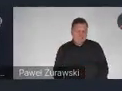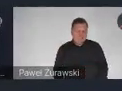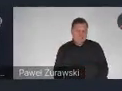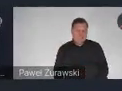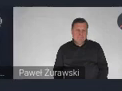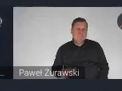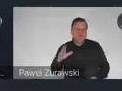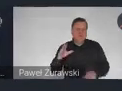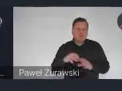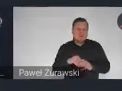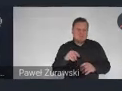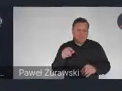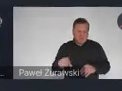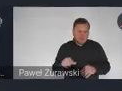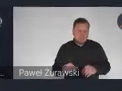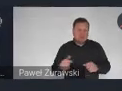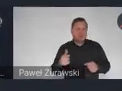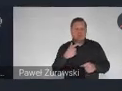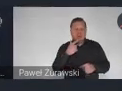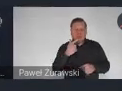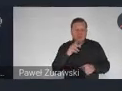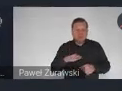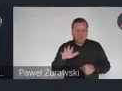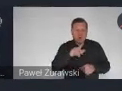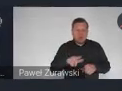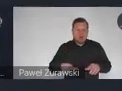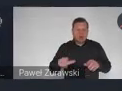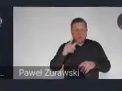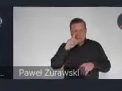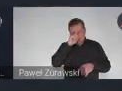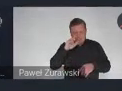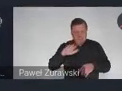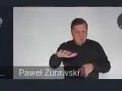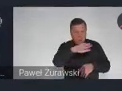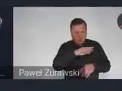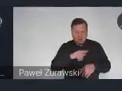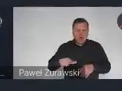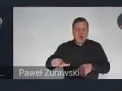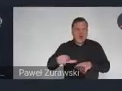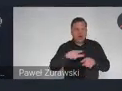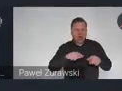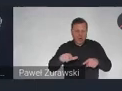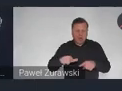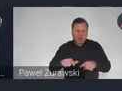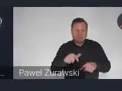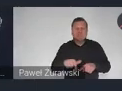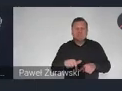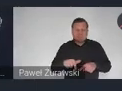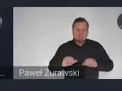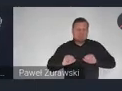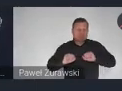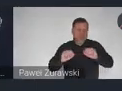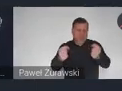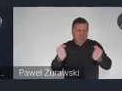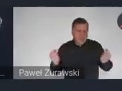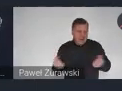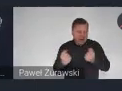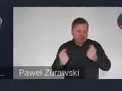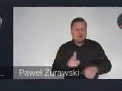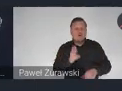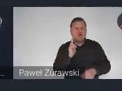zaangażowaniu podmiotów aktywizujących społeczność lokalną Jakie to mogą być podmioty które aktywizują społeczność lokalną